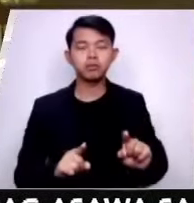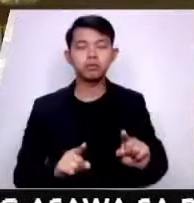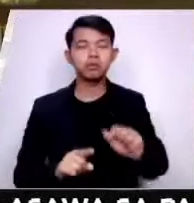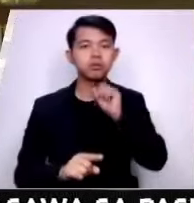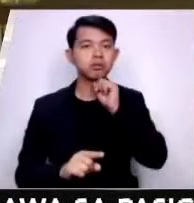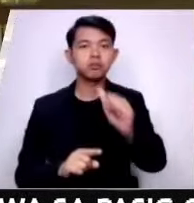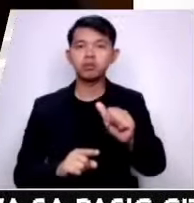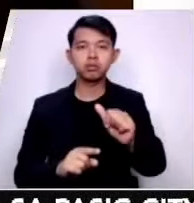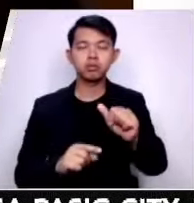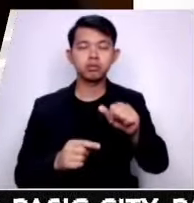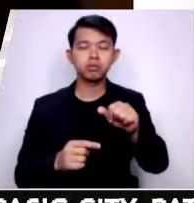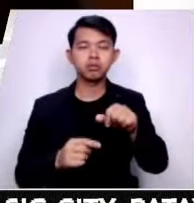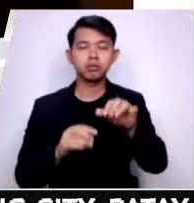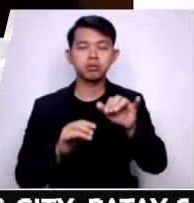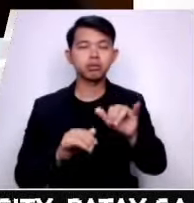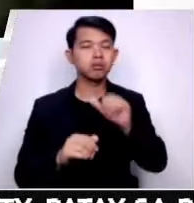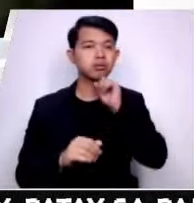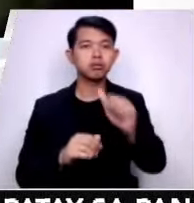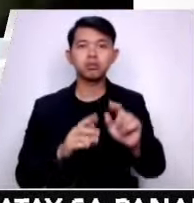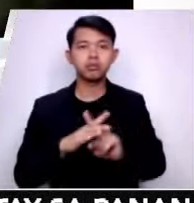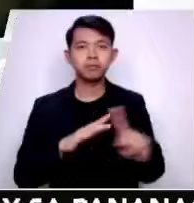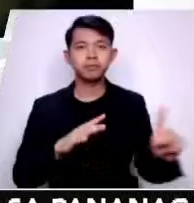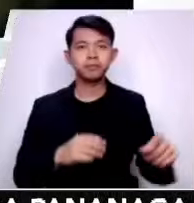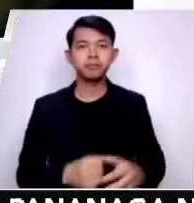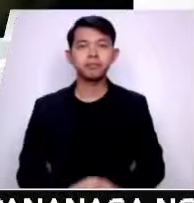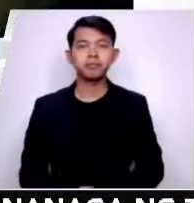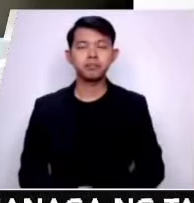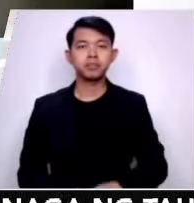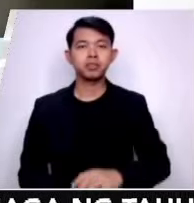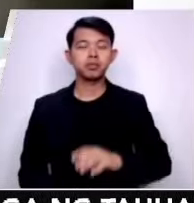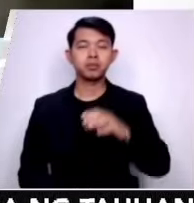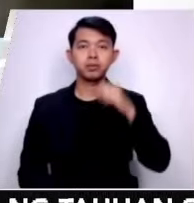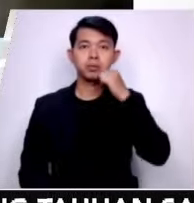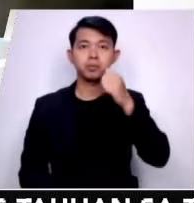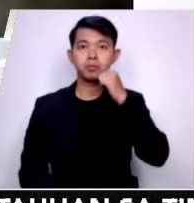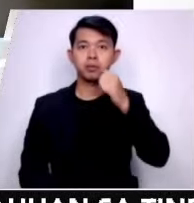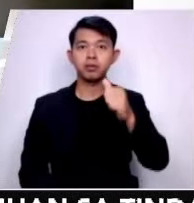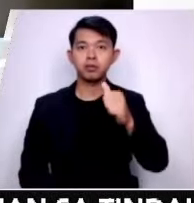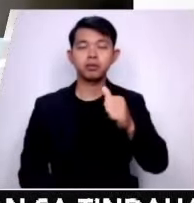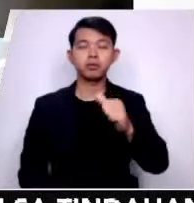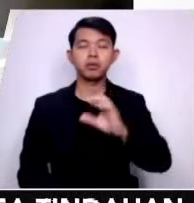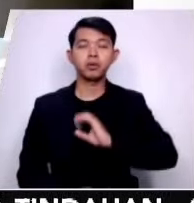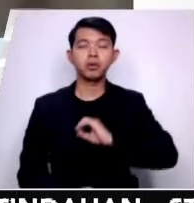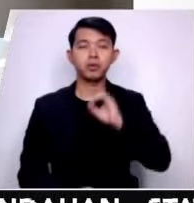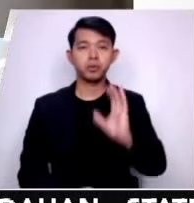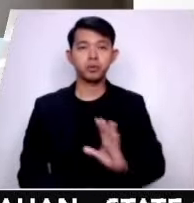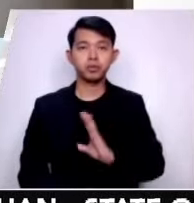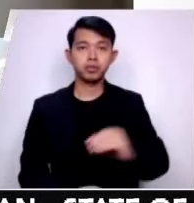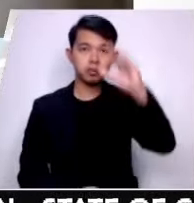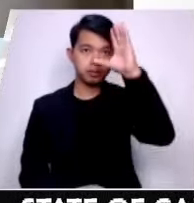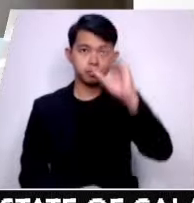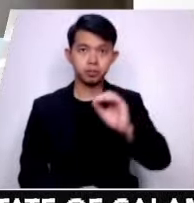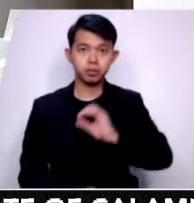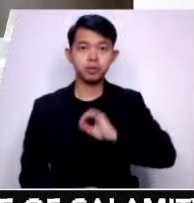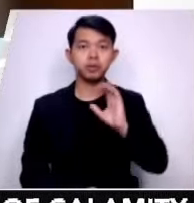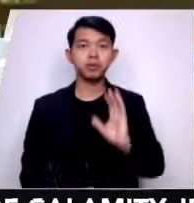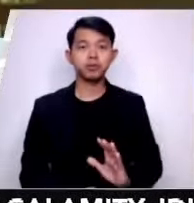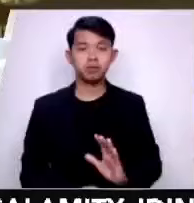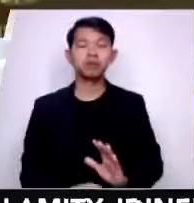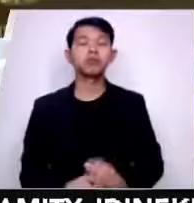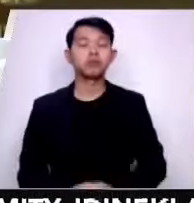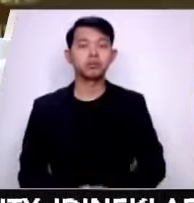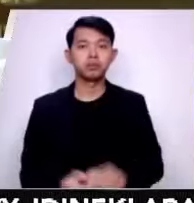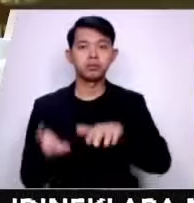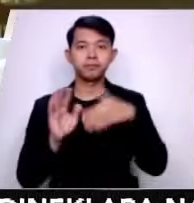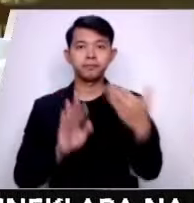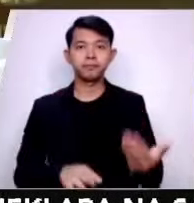mag-isipang tumakas. Binawian ng buhay ang among babae at lalaki. Nagtamo naman ng mga sugat ang kanilang anak bagaman nasa maayos ng kalagayan. Kinasuhan